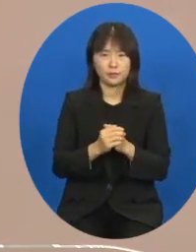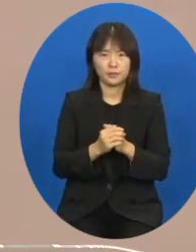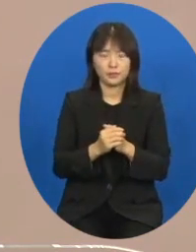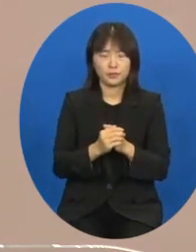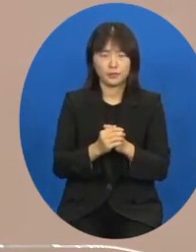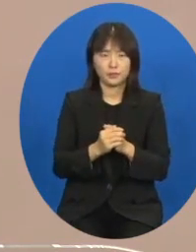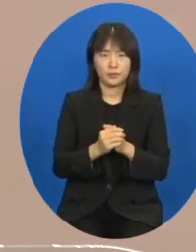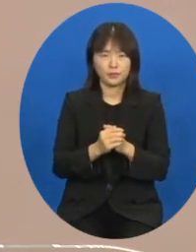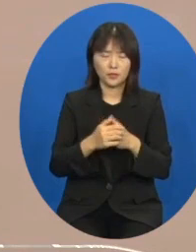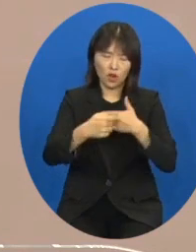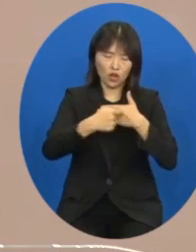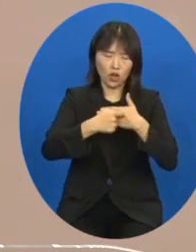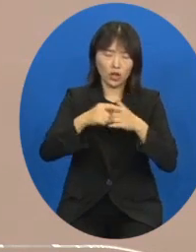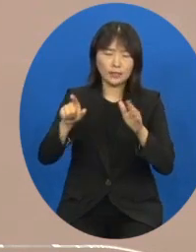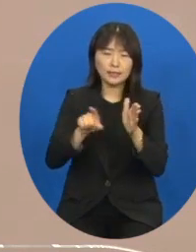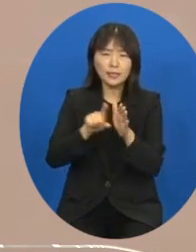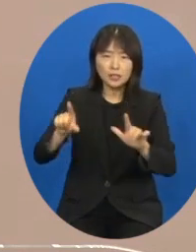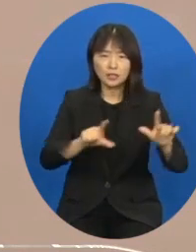형식적인 신앙생활,